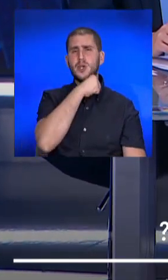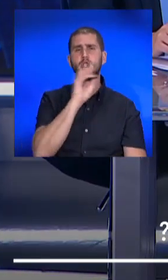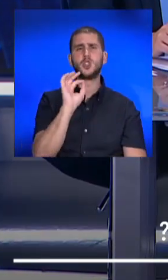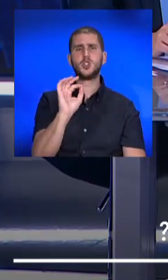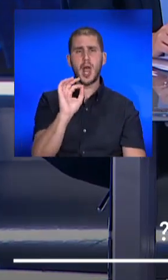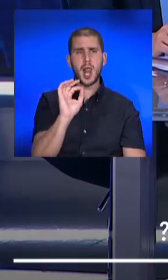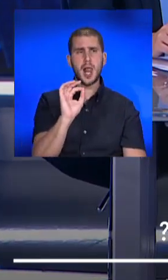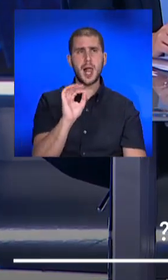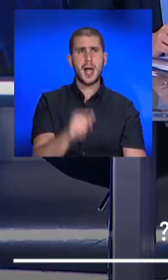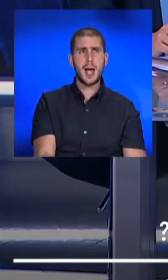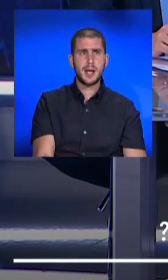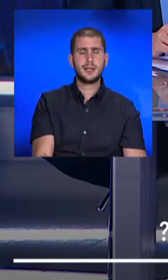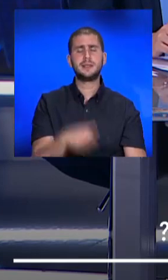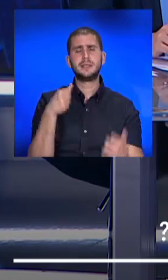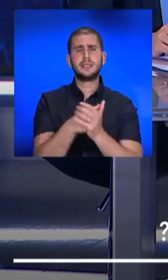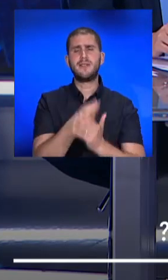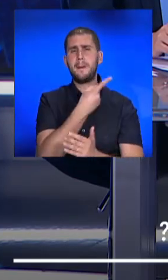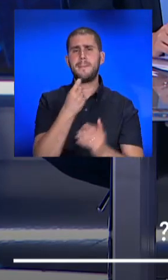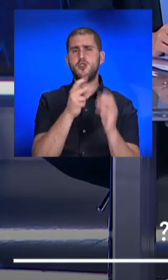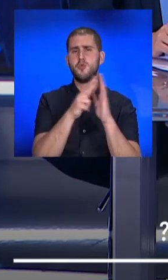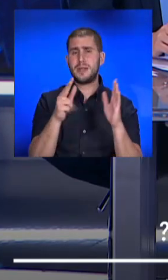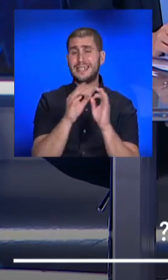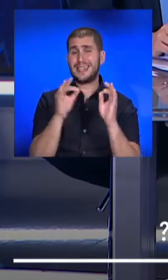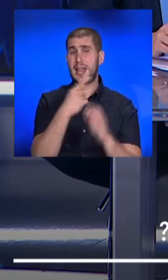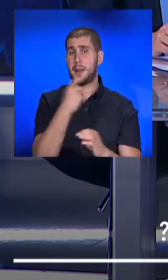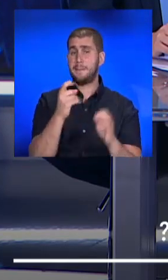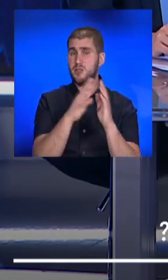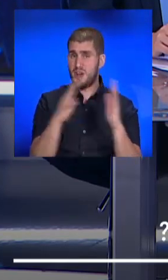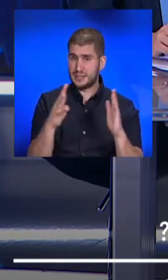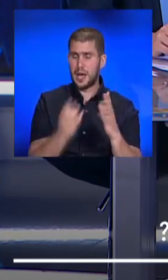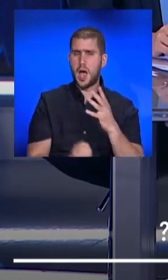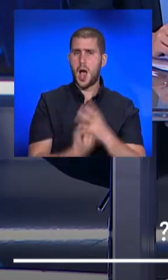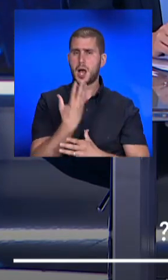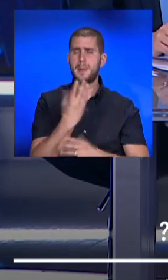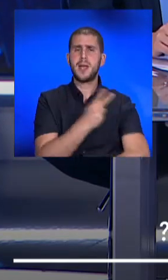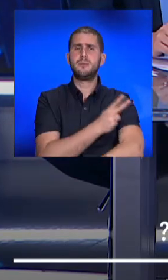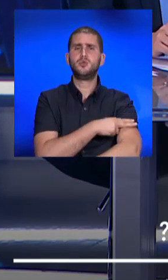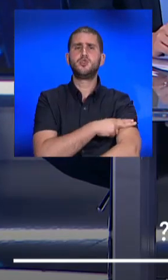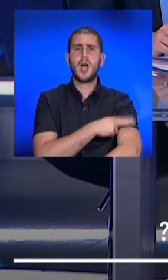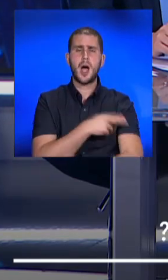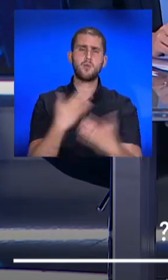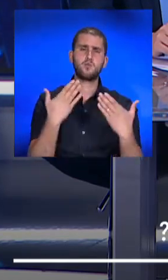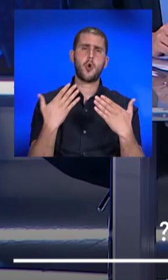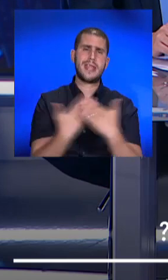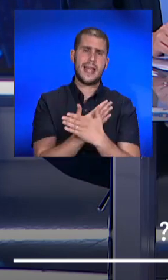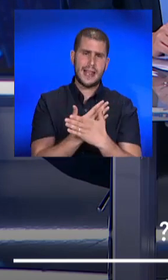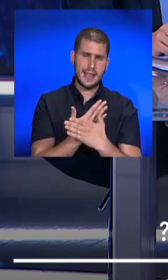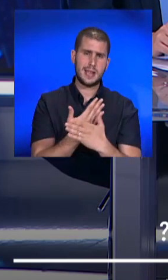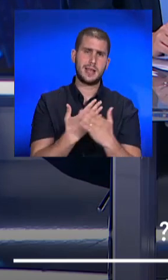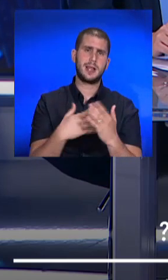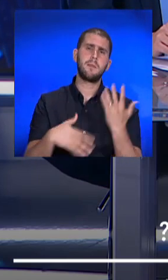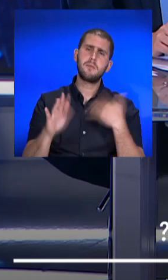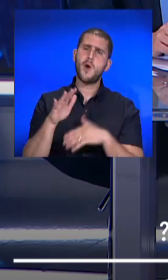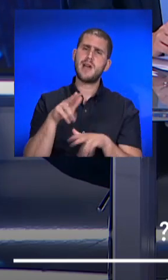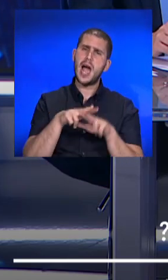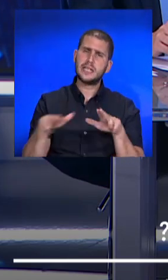אומרת, לסוף המאה ה-18, תחילת המאה ה-19, הקמת המשטרה המודרנית ברוב ארצות המערב, ולא